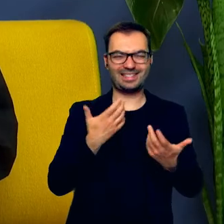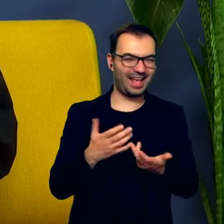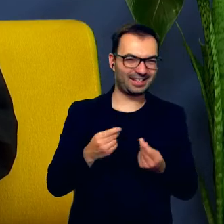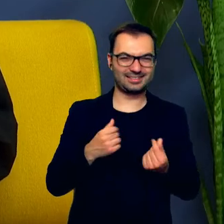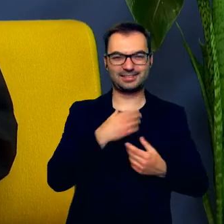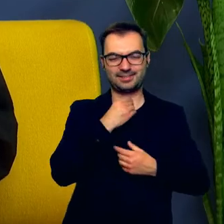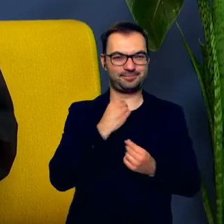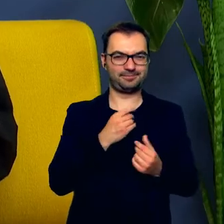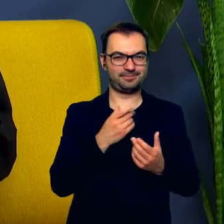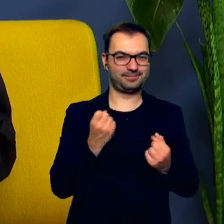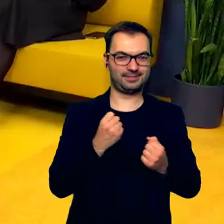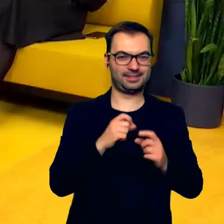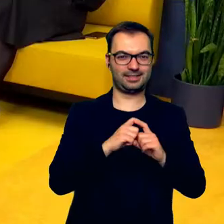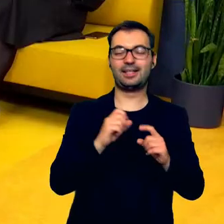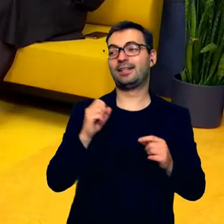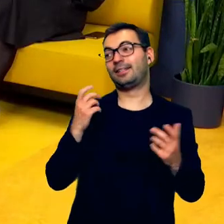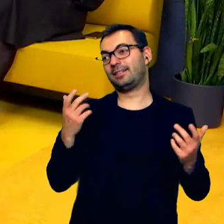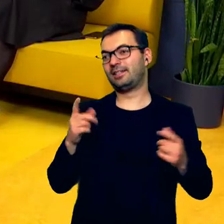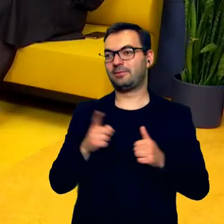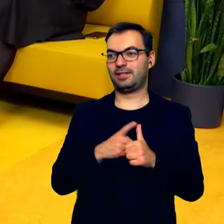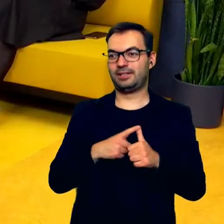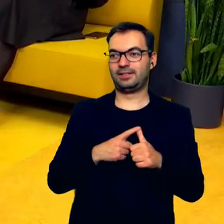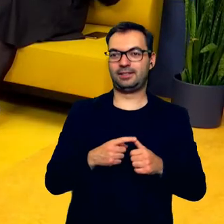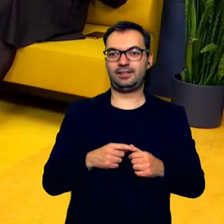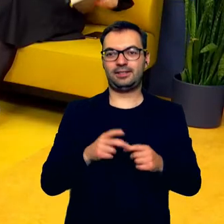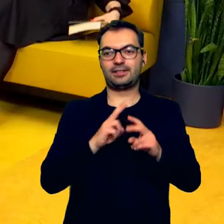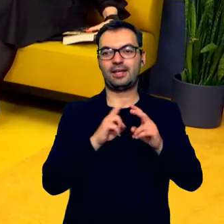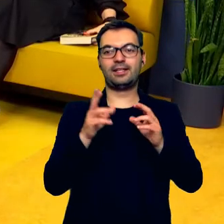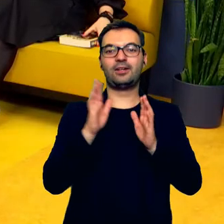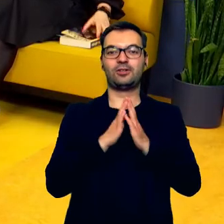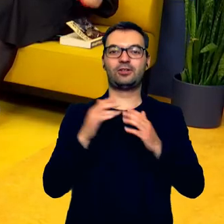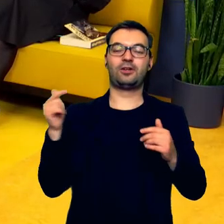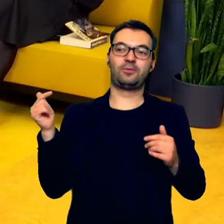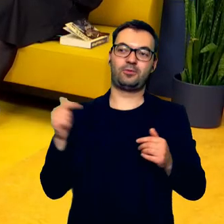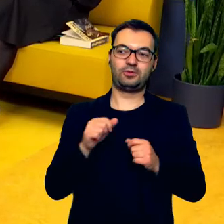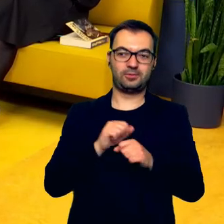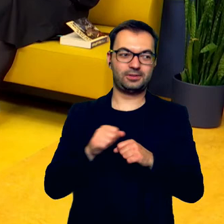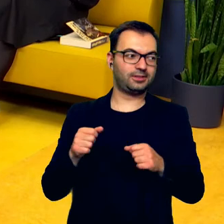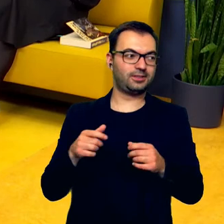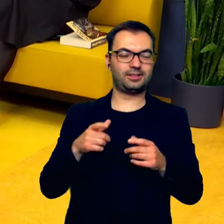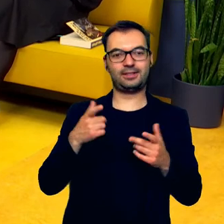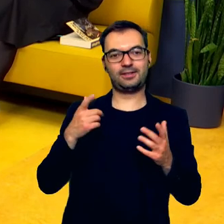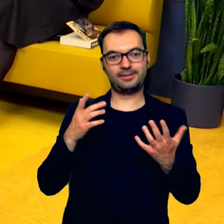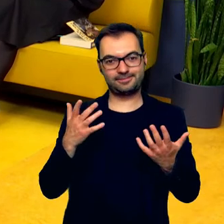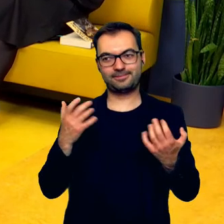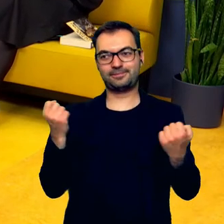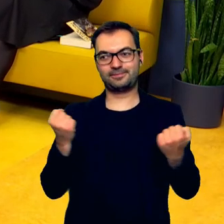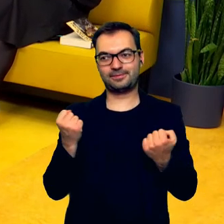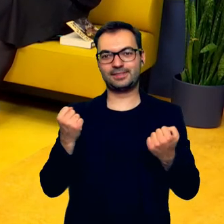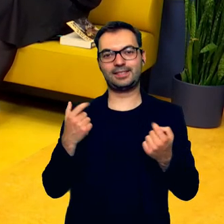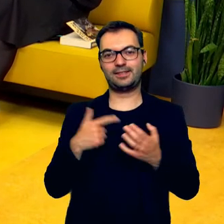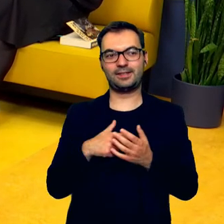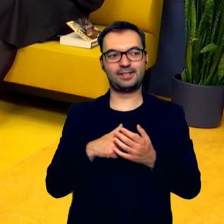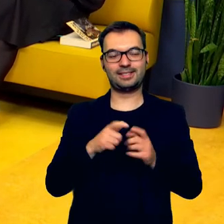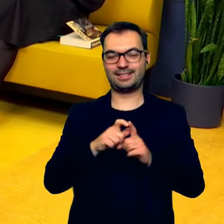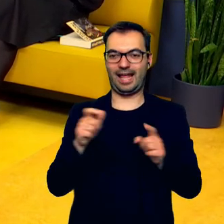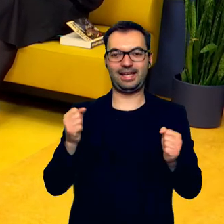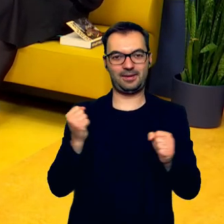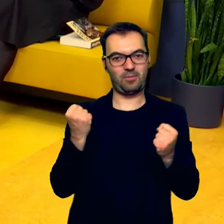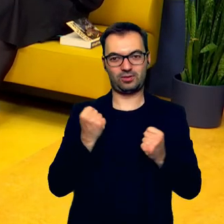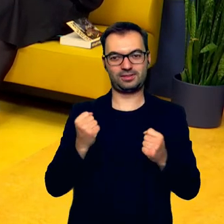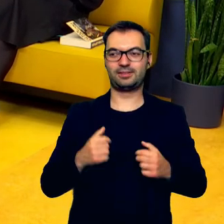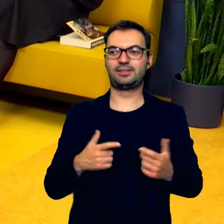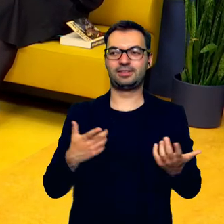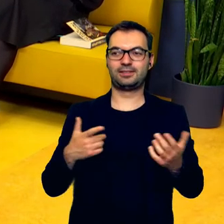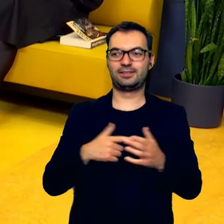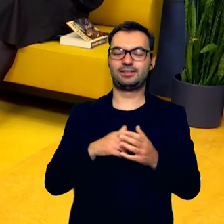niechęcią, taką pogardą. No, po pierwsze, każda powieść musi zacząć się sugestywnym zdaniem.